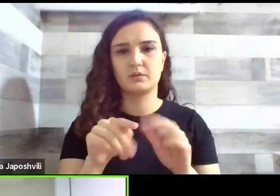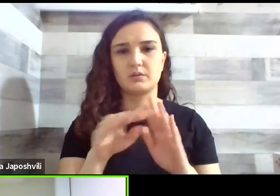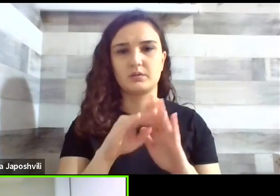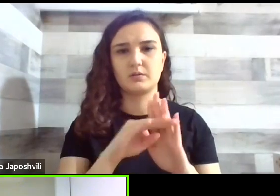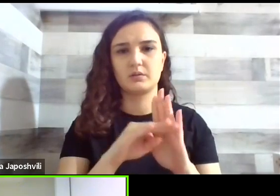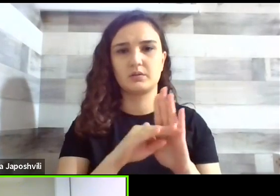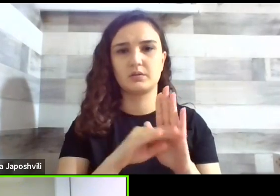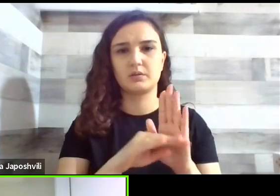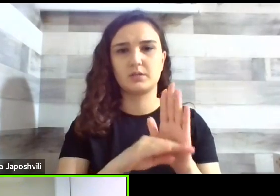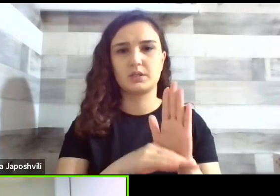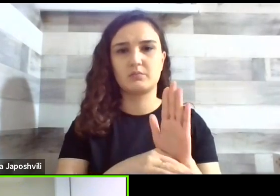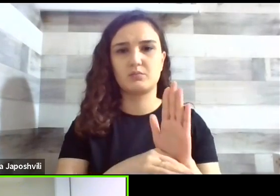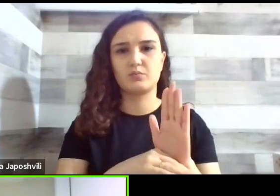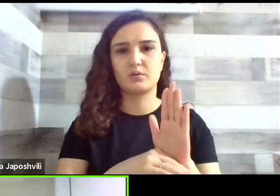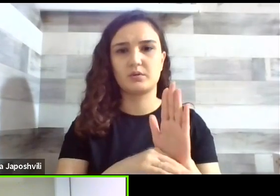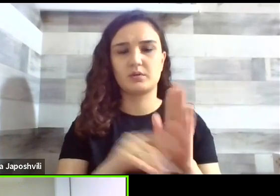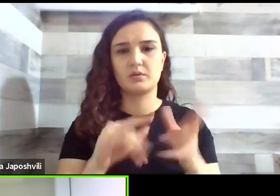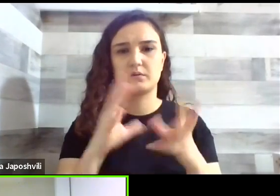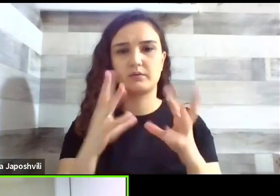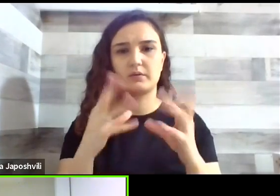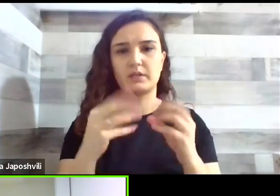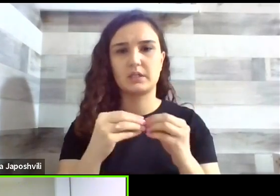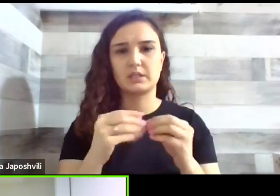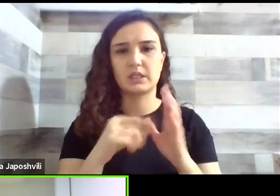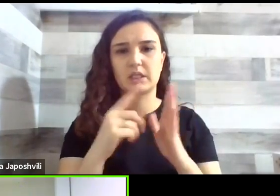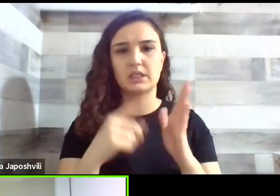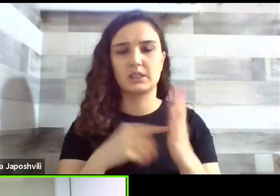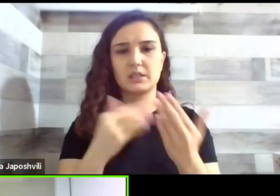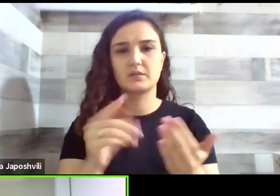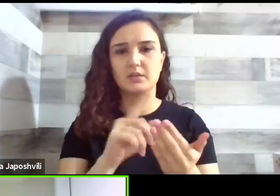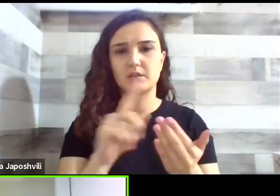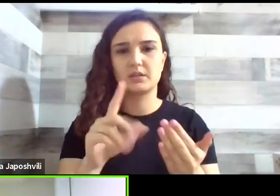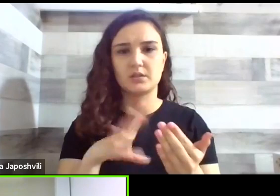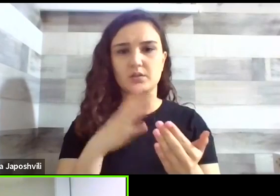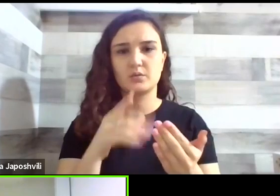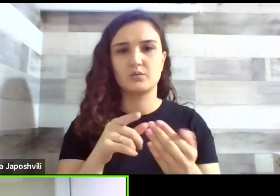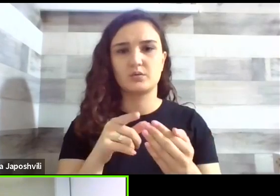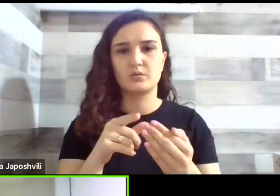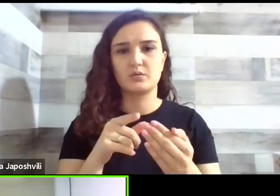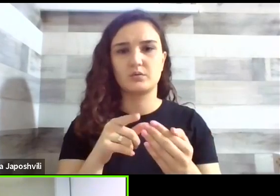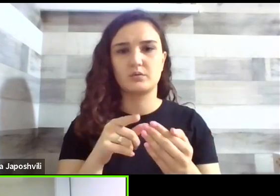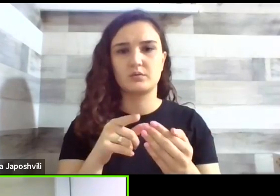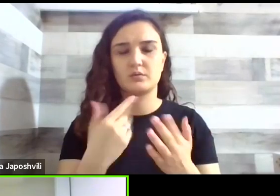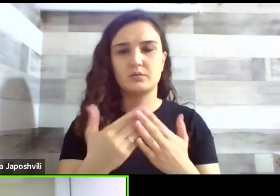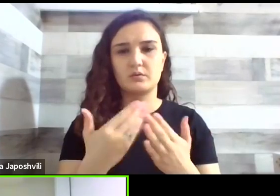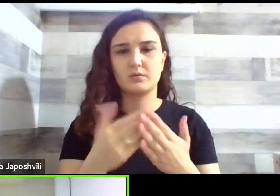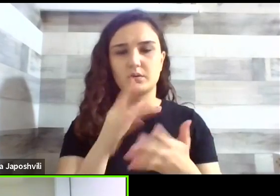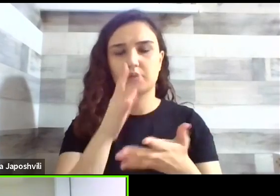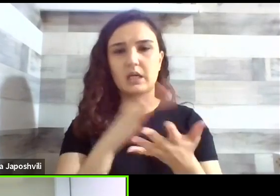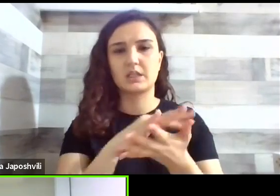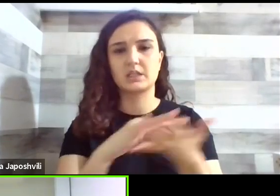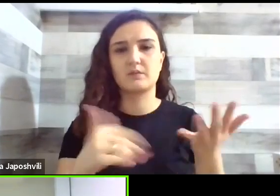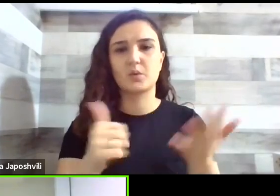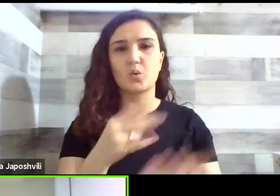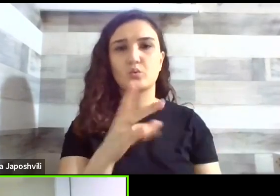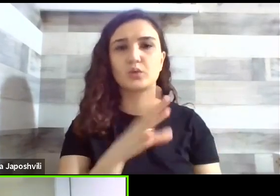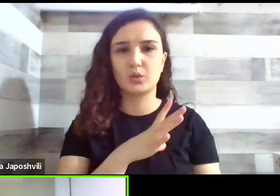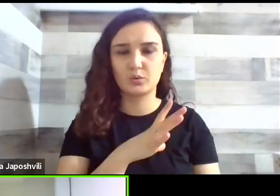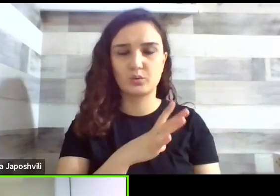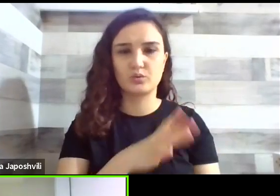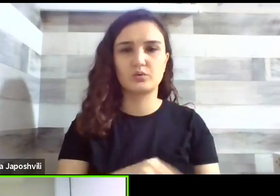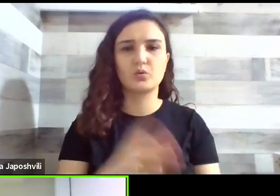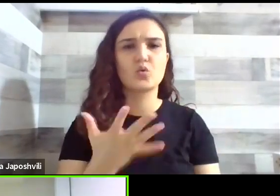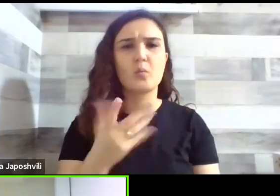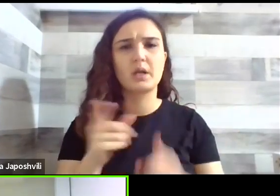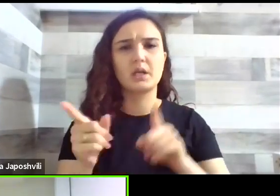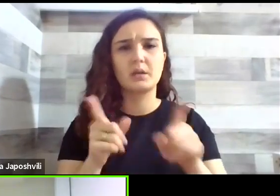სისტემურ სახე რომ მიგვეცა ამ ყველა საკითხისთვის, რაც იკვეთებოდა, თქვათ, ხანგრძლივება რამ როგორი უნდა იყოს, რომელი